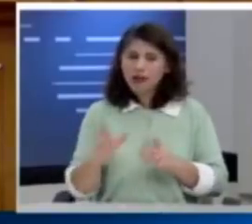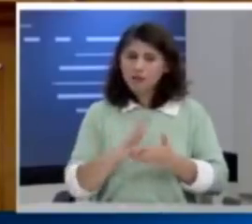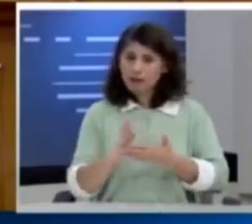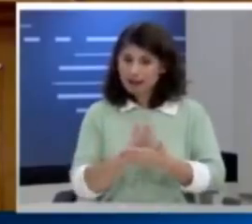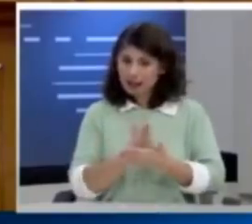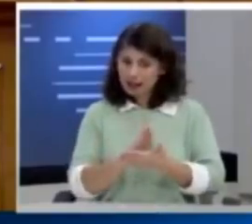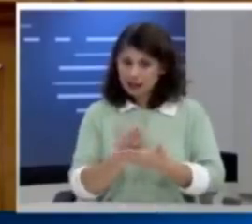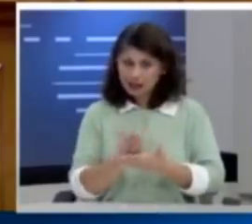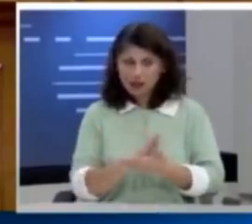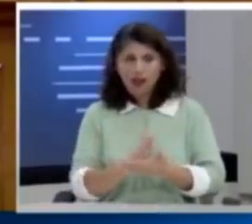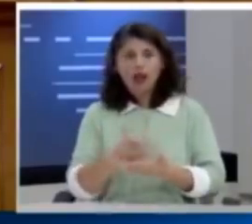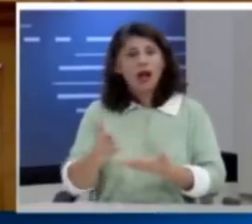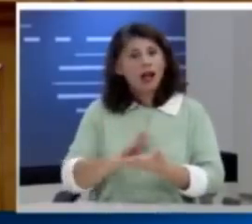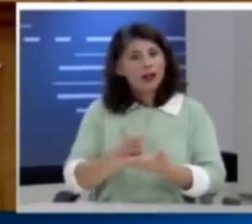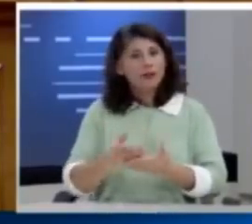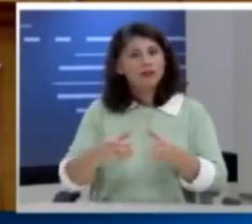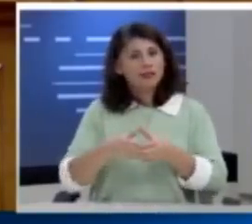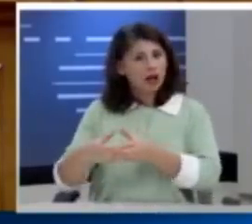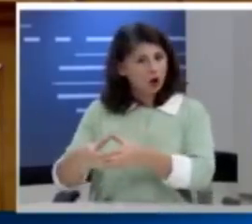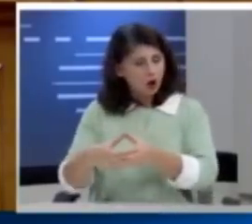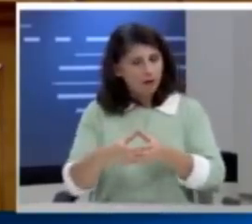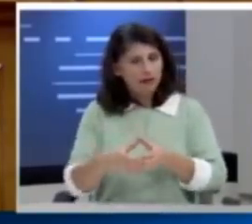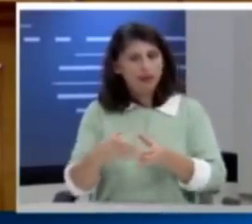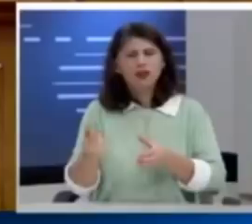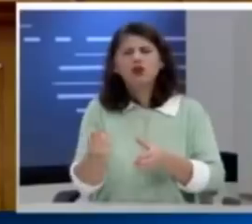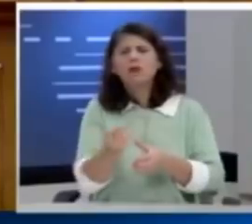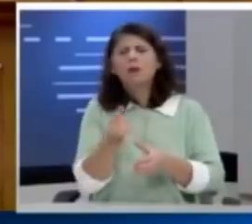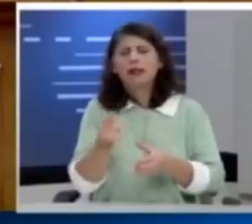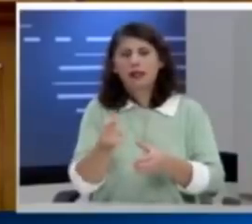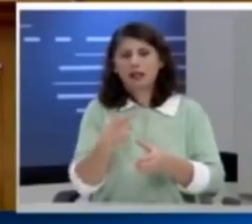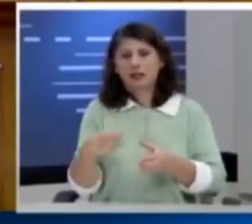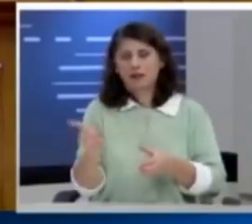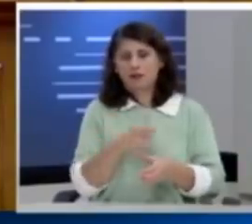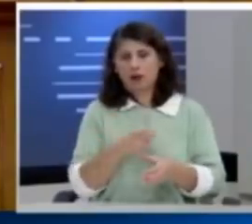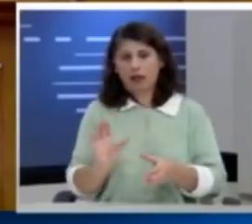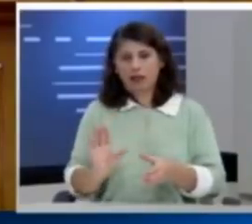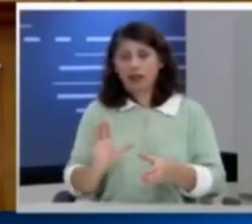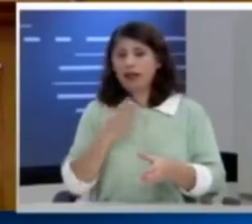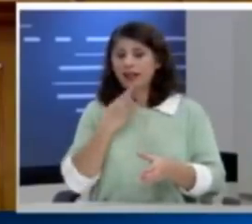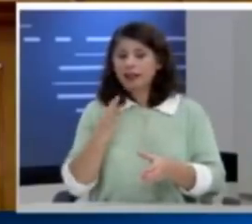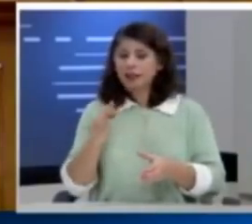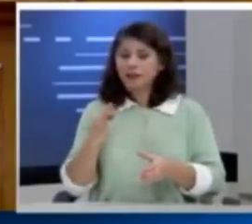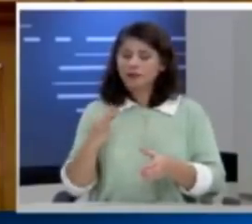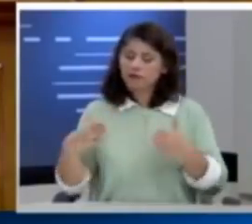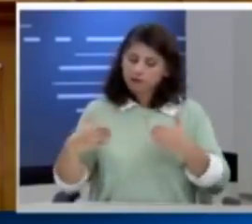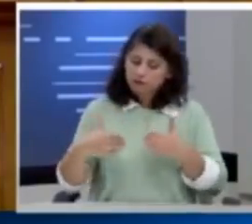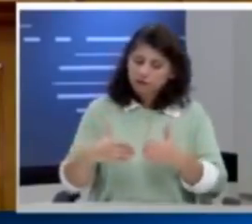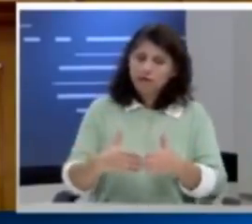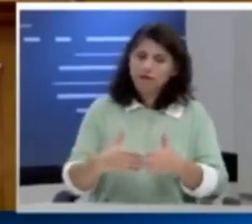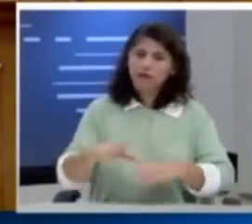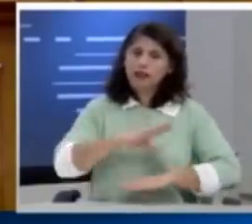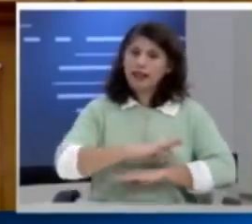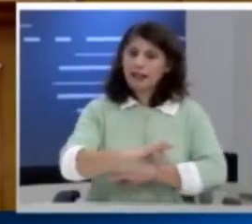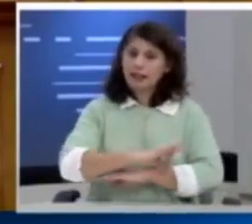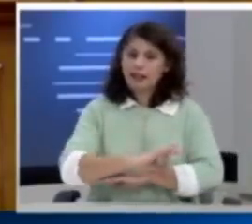σας, ανάμεσα στα κόμματά σας, είναι τόσο μικρές, γιατί οι συγκλήσεις σας στα στρατηγικά,